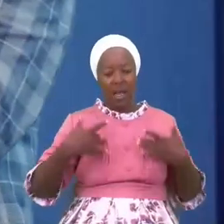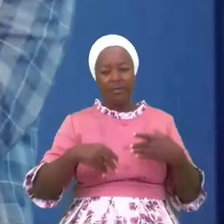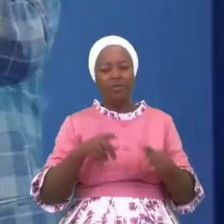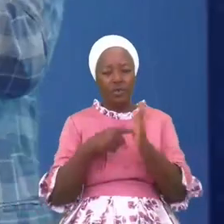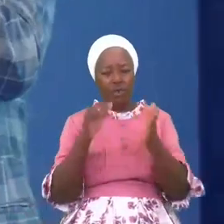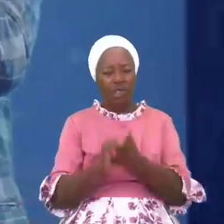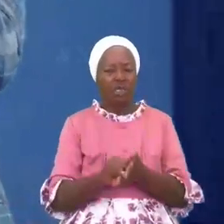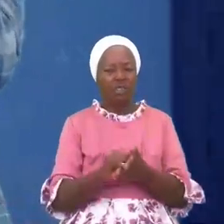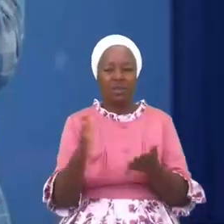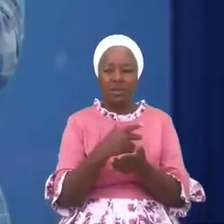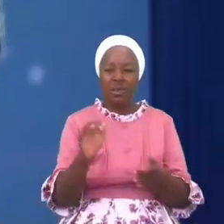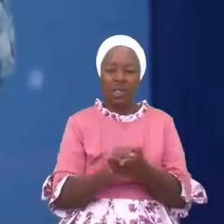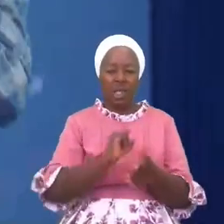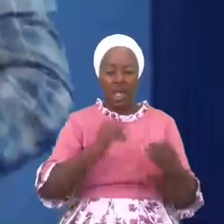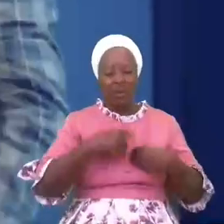décidé de suivre Jésus,